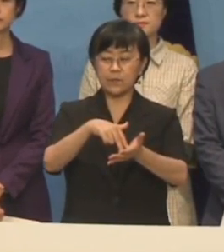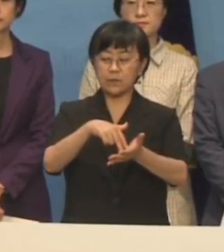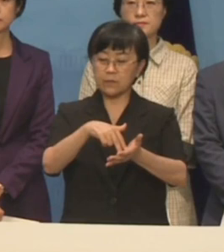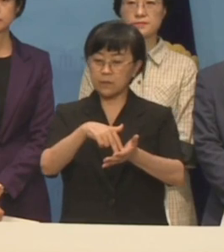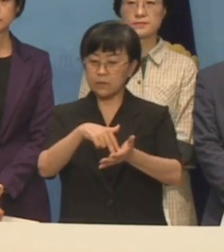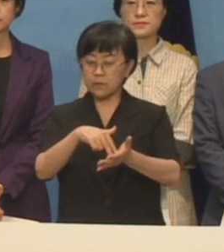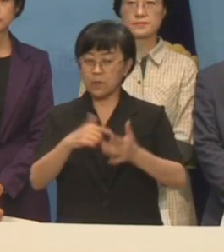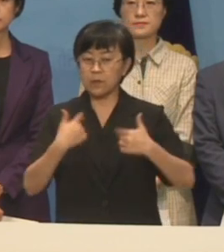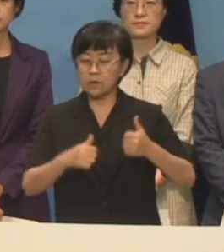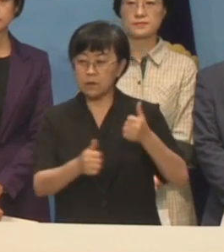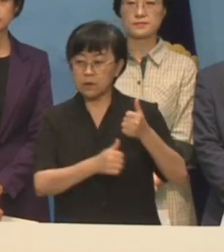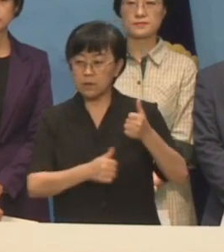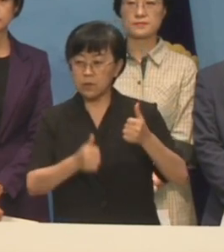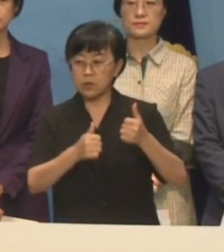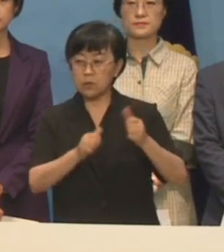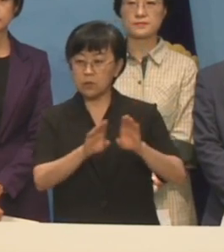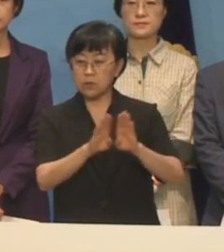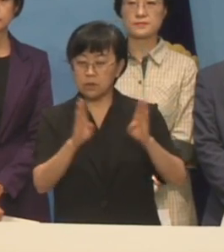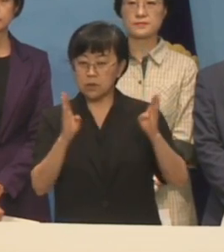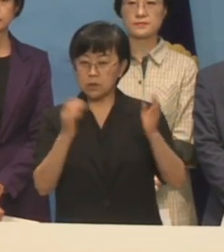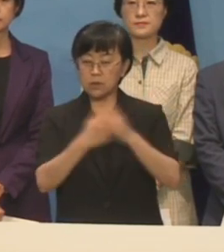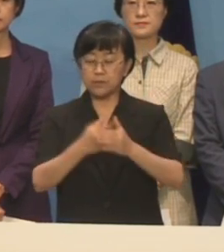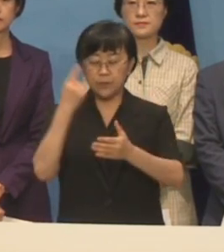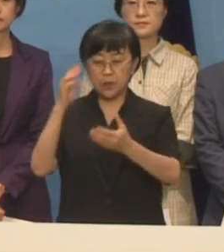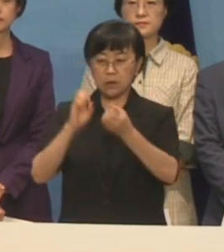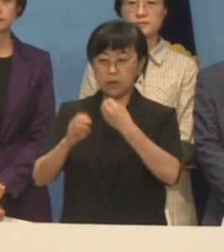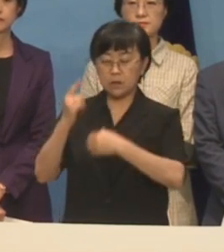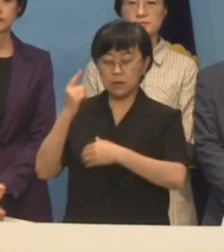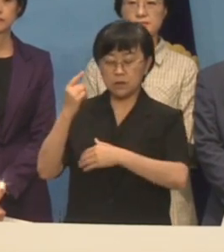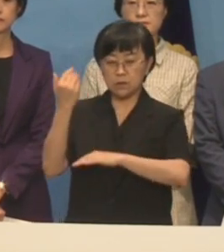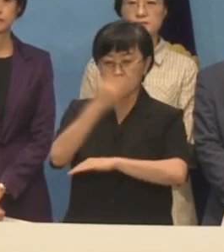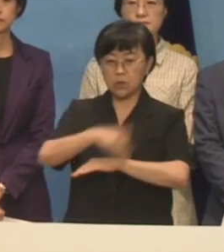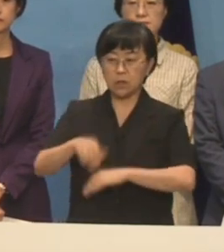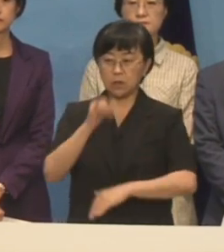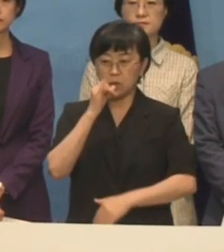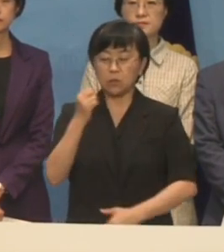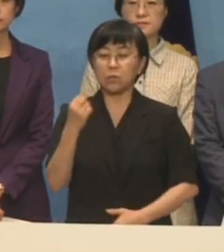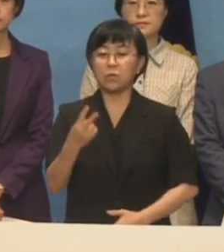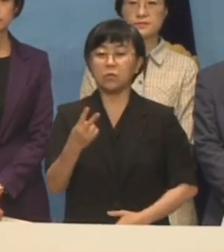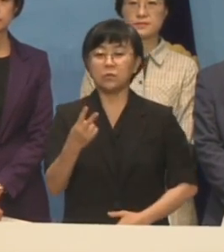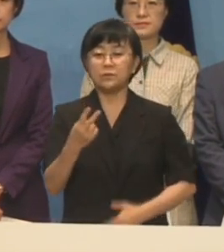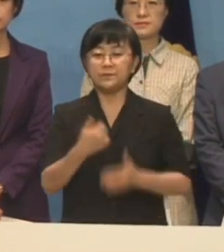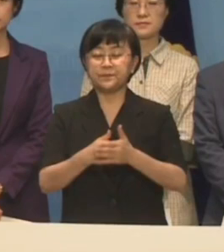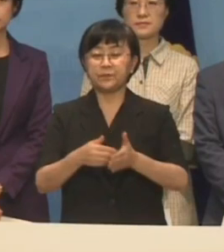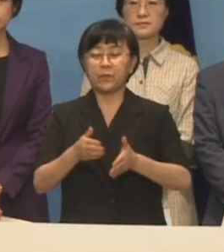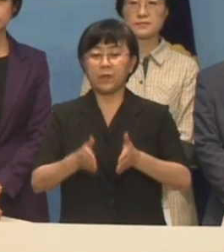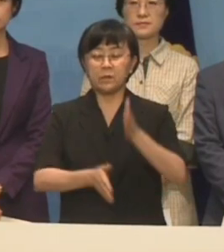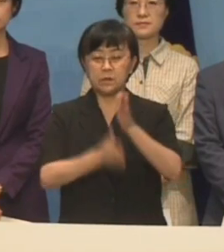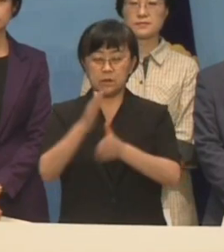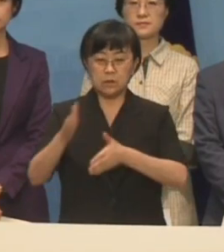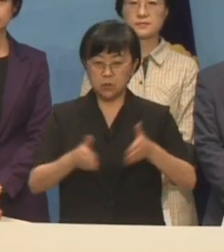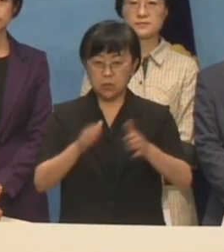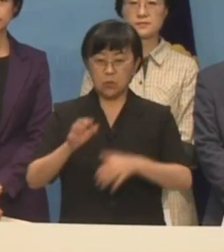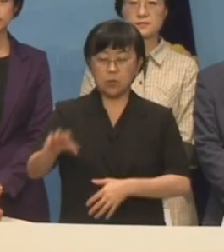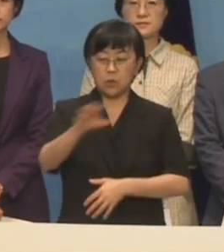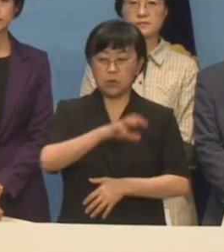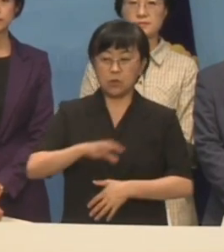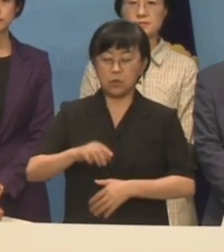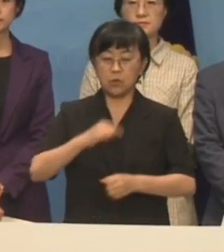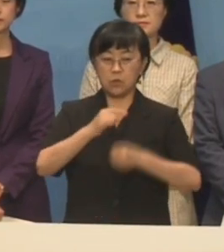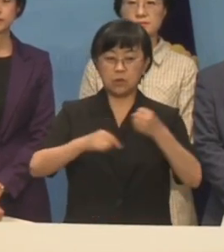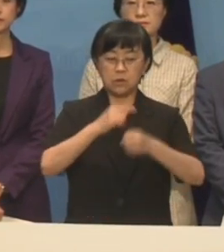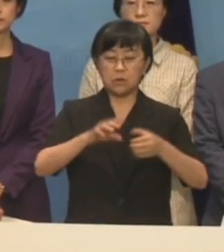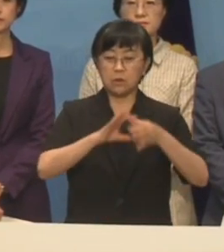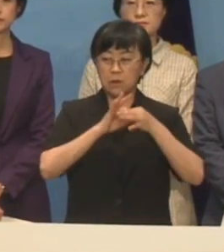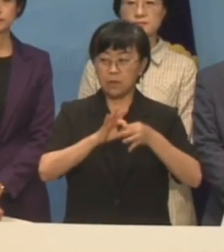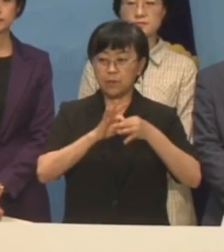상임위도 지금 개최해서 다음 주에 현안 질의할 예정이고 또 시도별로 우리